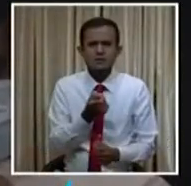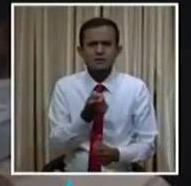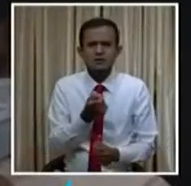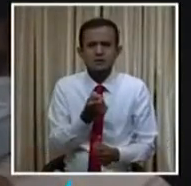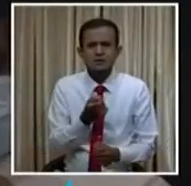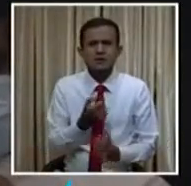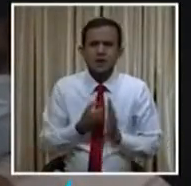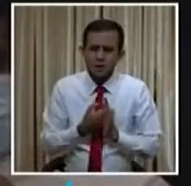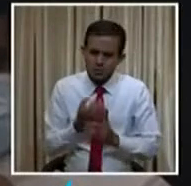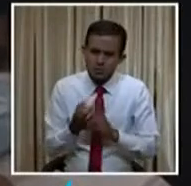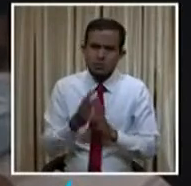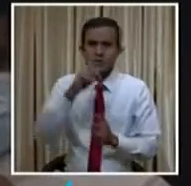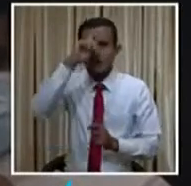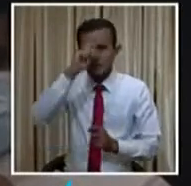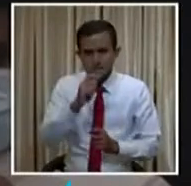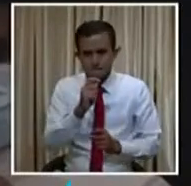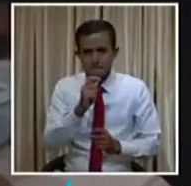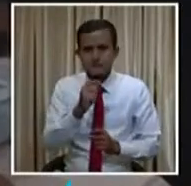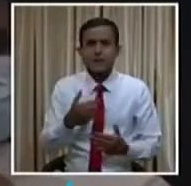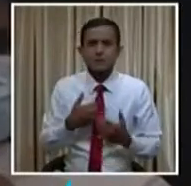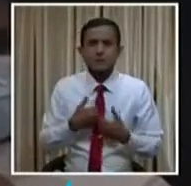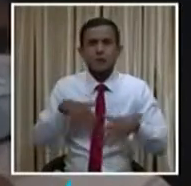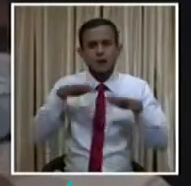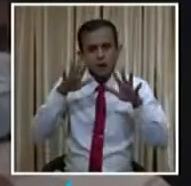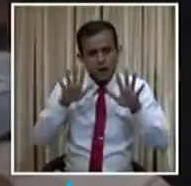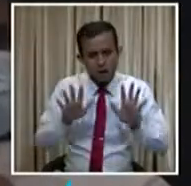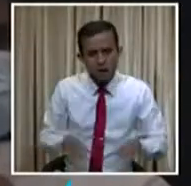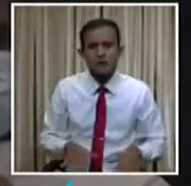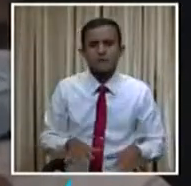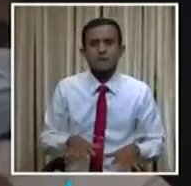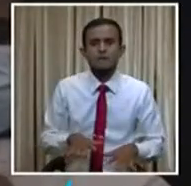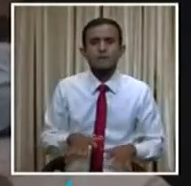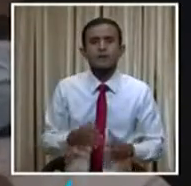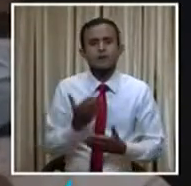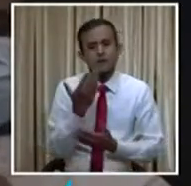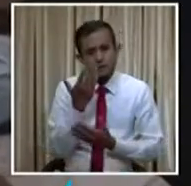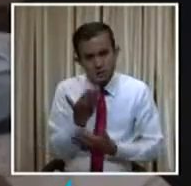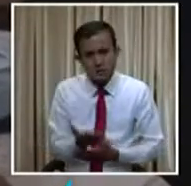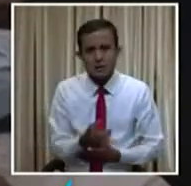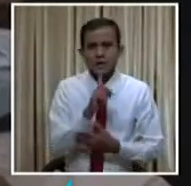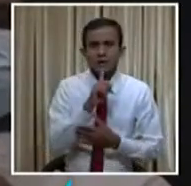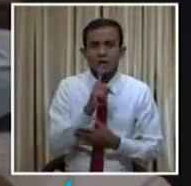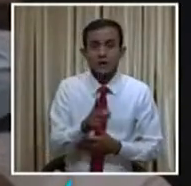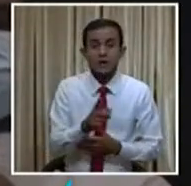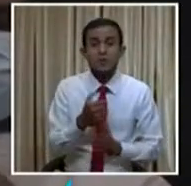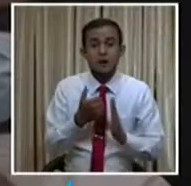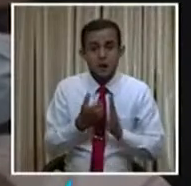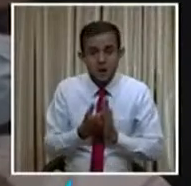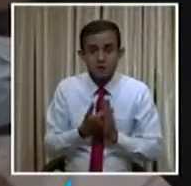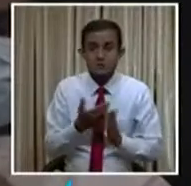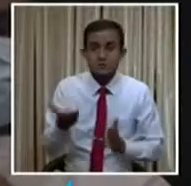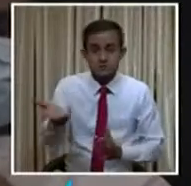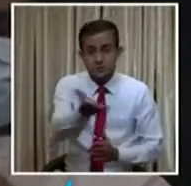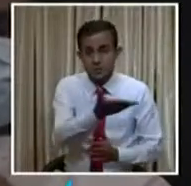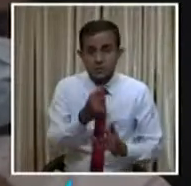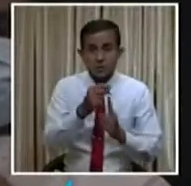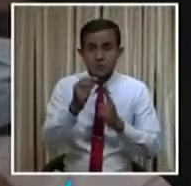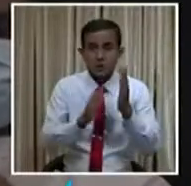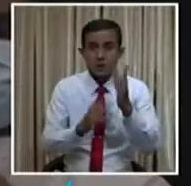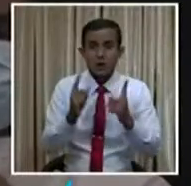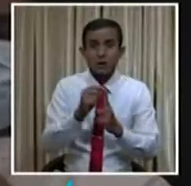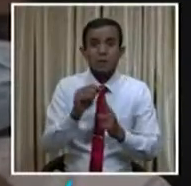ගරු සභාපතිතුමනි මම අවසාන වශයෙන් ආයාචනය කරනවා මේ ගෞරවනීය සභාවේ සියලු